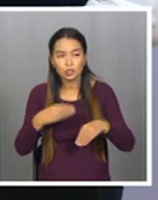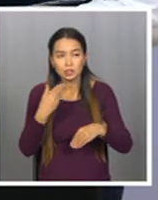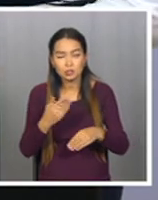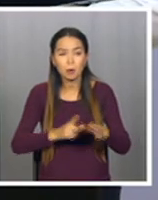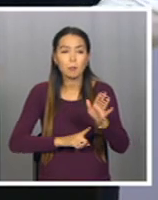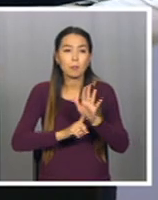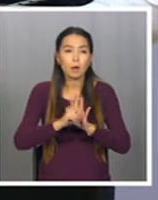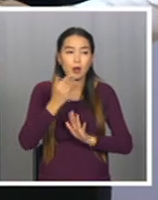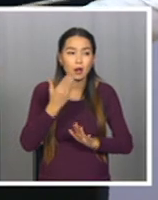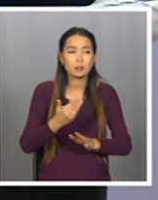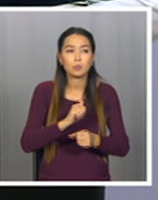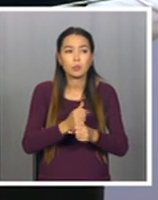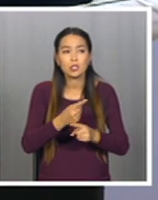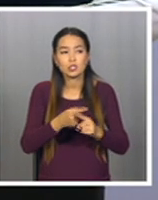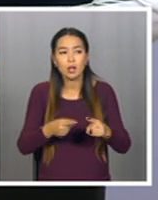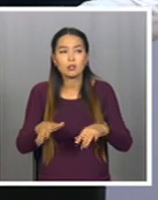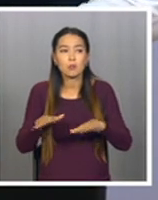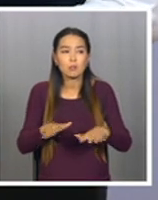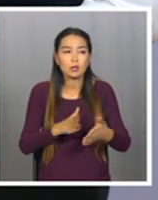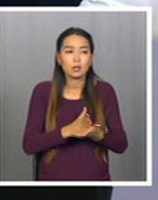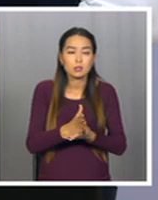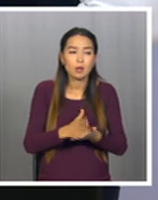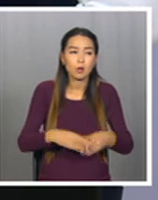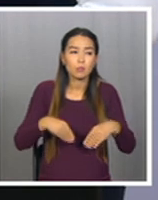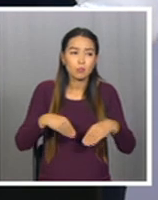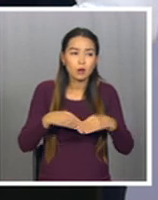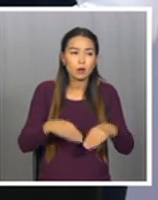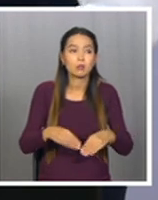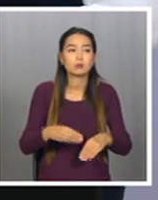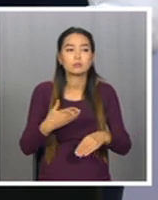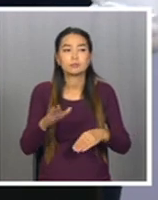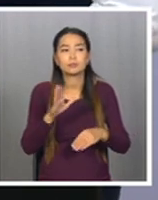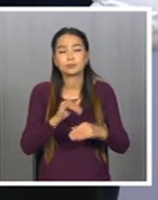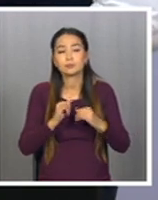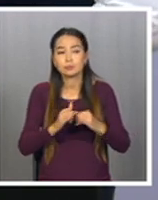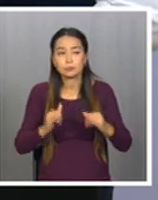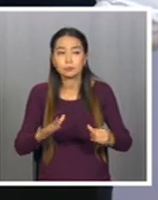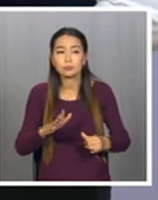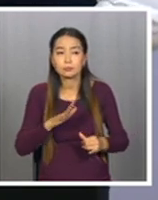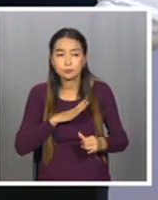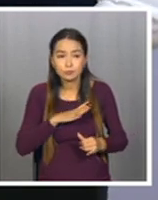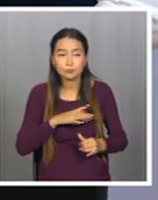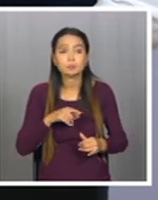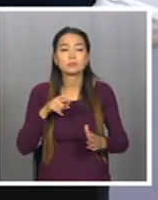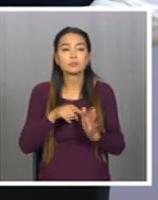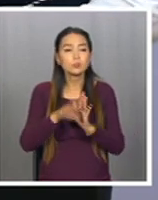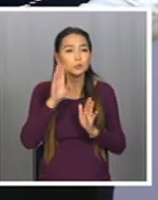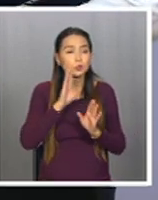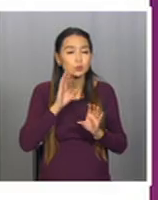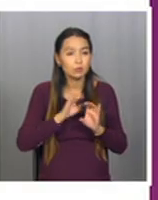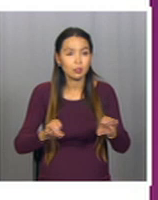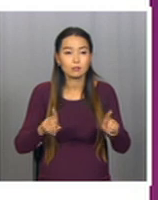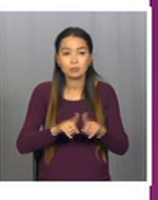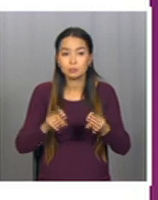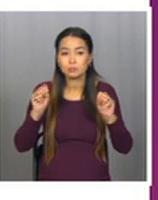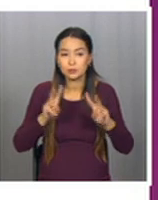болған жартылай отырықшы егіншілік дамыды. Оның ішінде әсіресе суармалы егіншілік жақсы дамыған